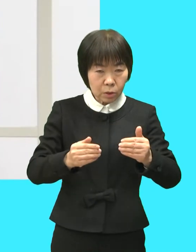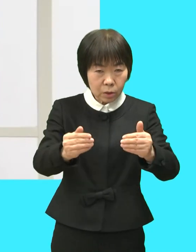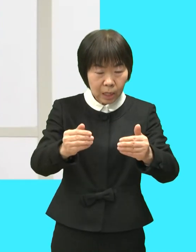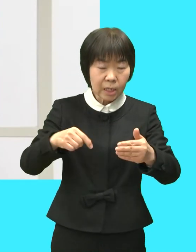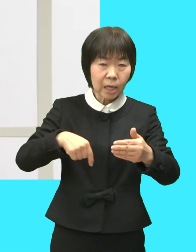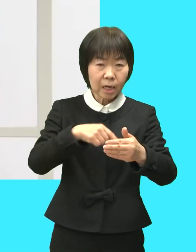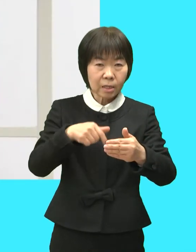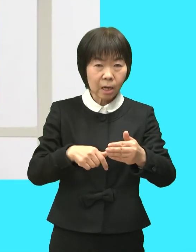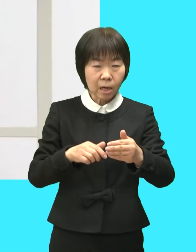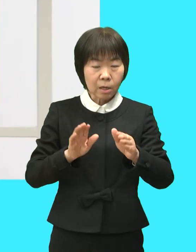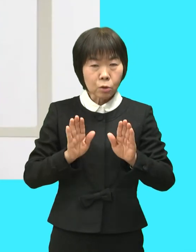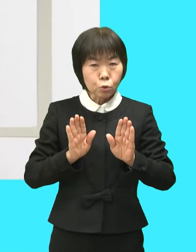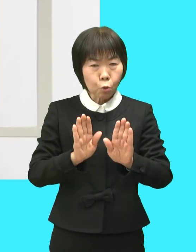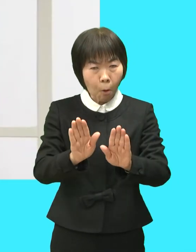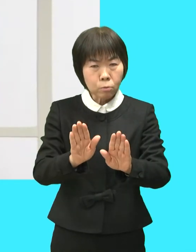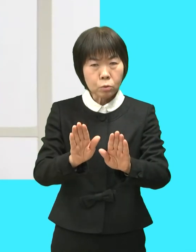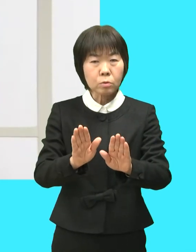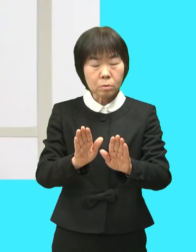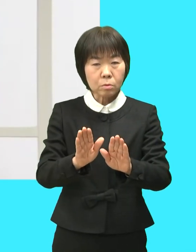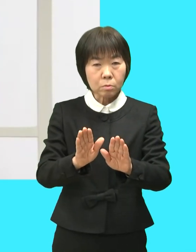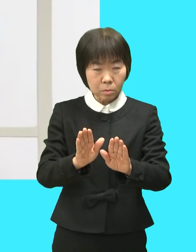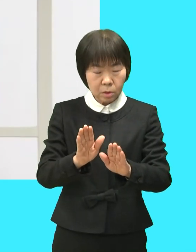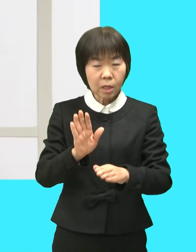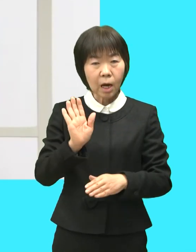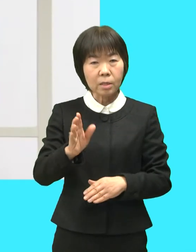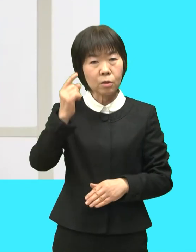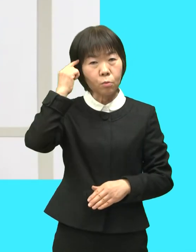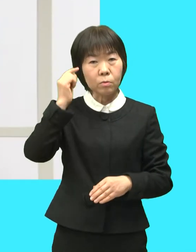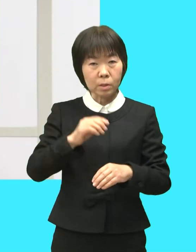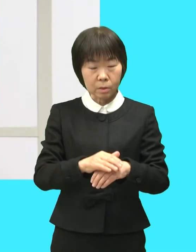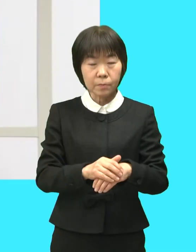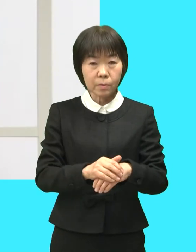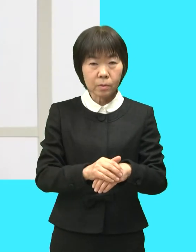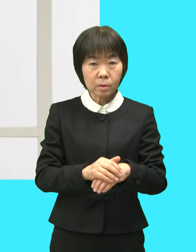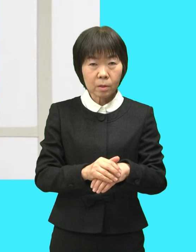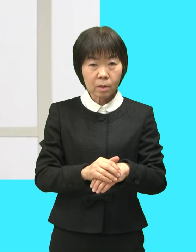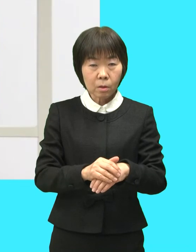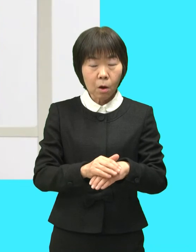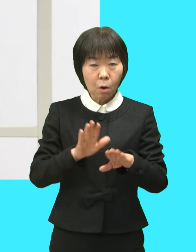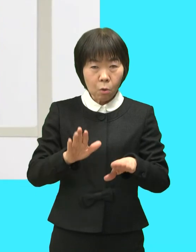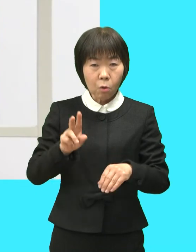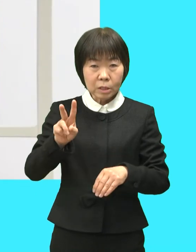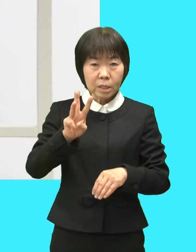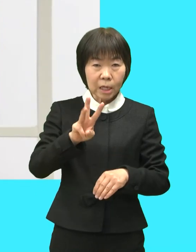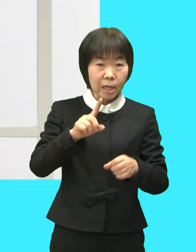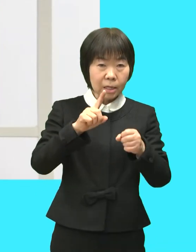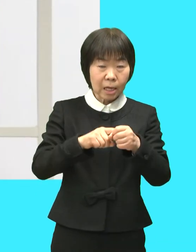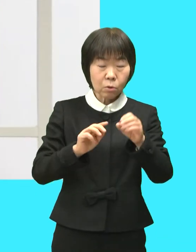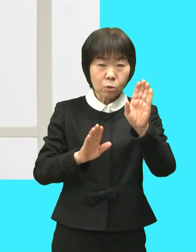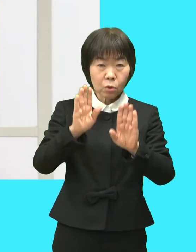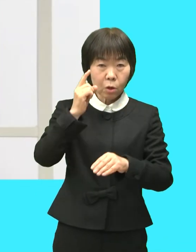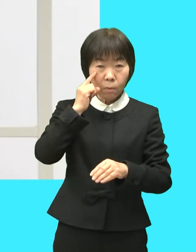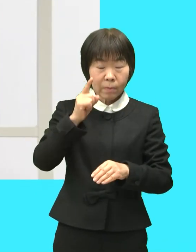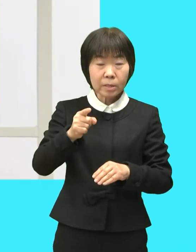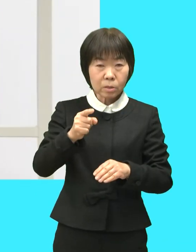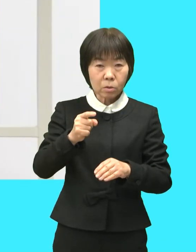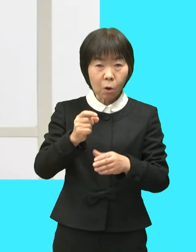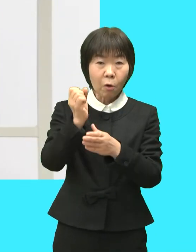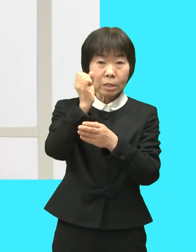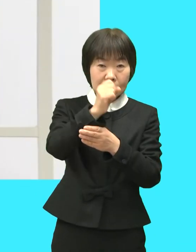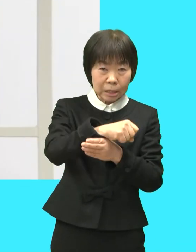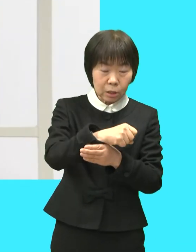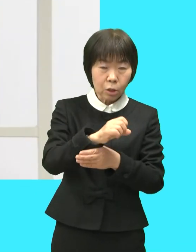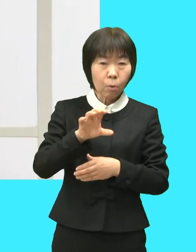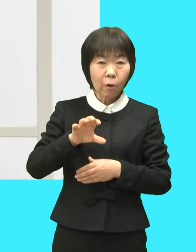まったという側面もあったかと思います。ただここ 2,3 年の状況を見ておりますと、認証も取って